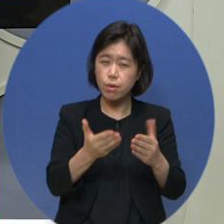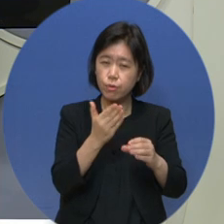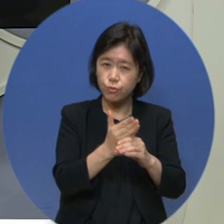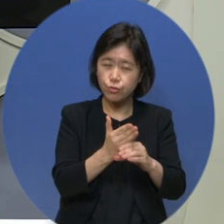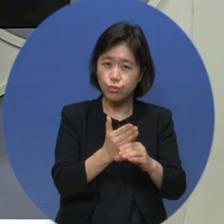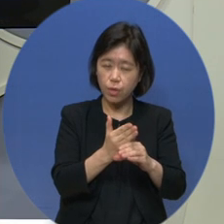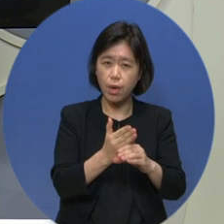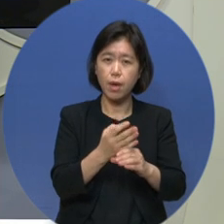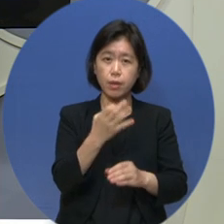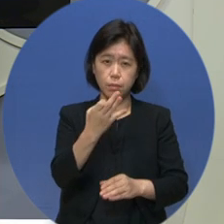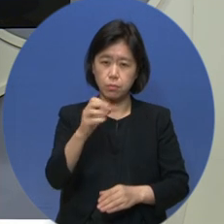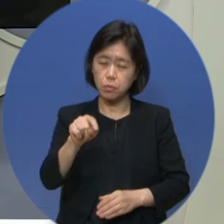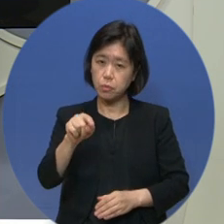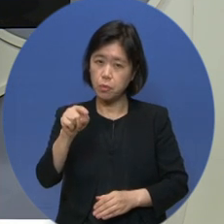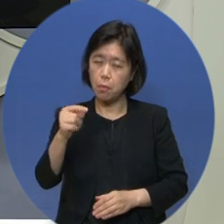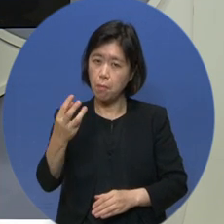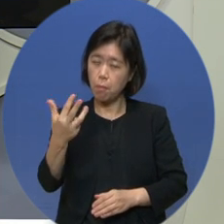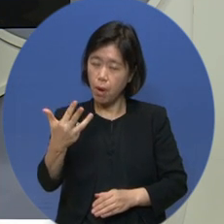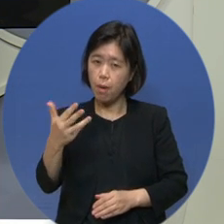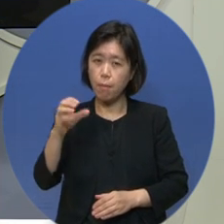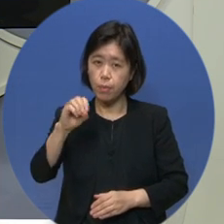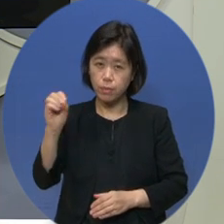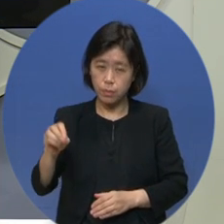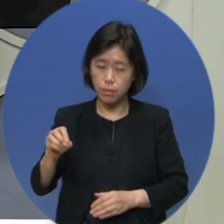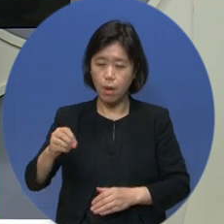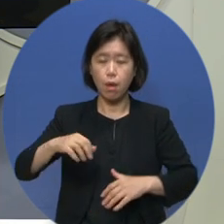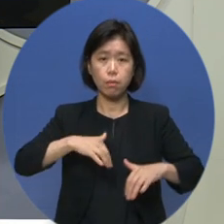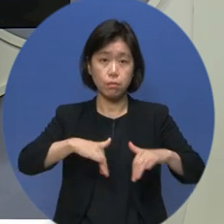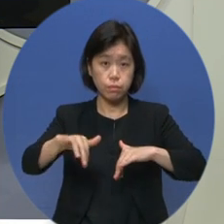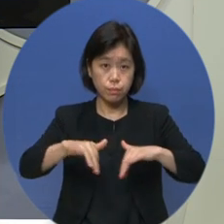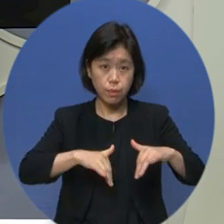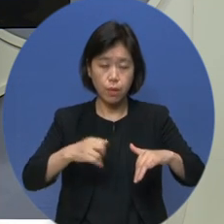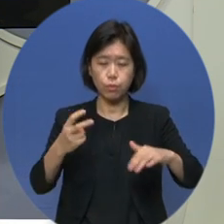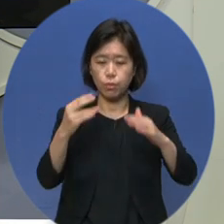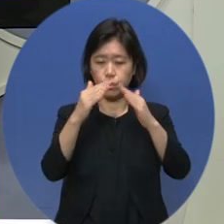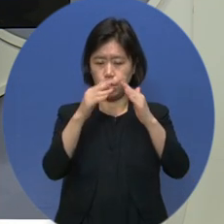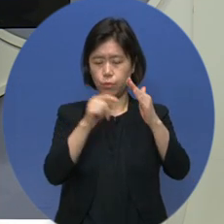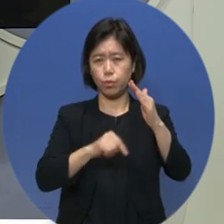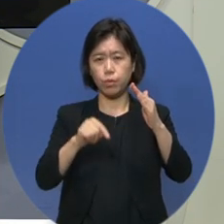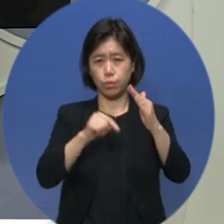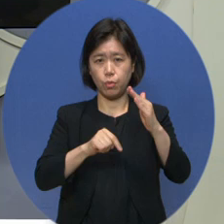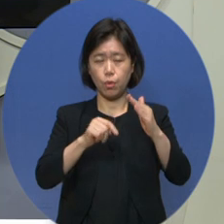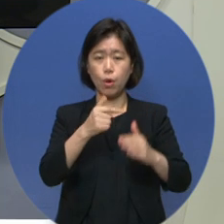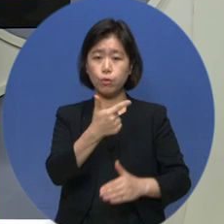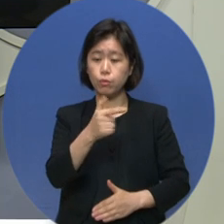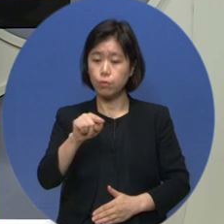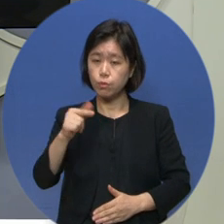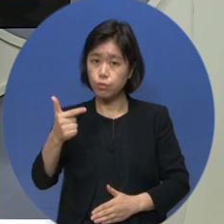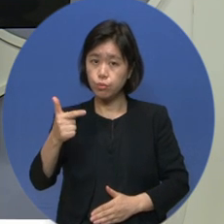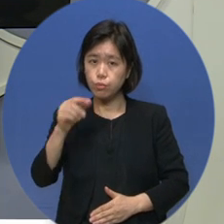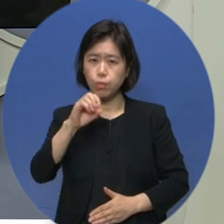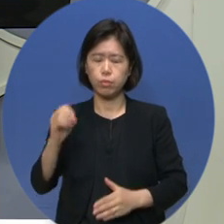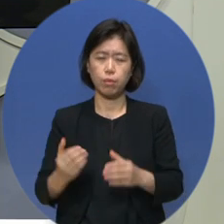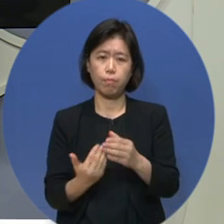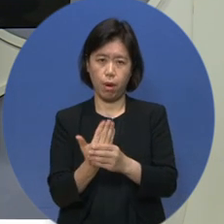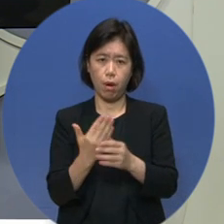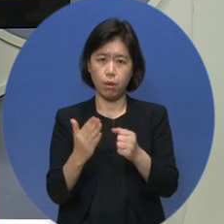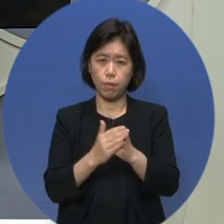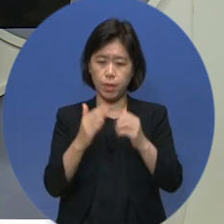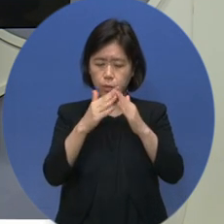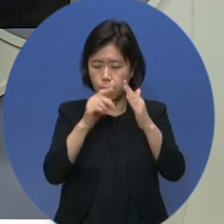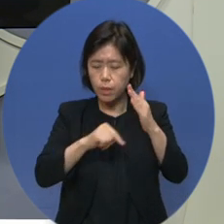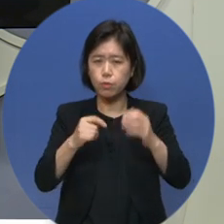개일까 10.8% 순이며 집에서도 6.6% 나 발생하고 있어 가정에서의 더위 관리도